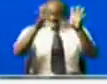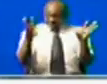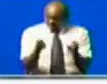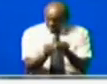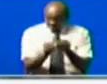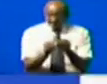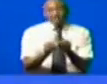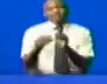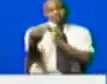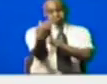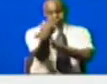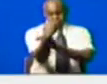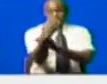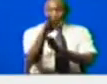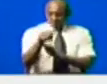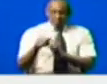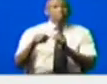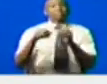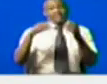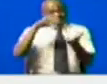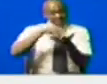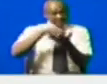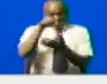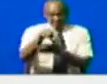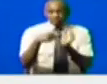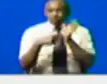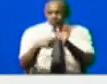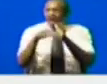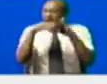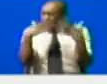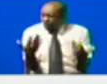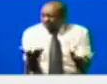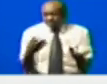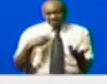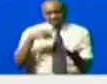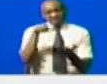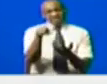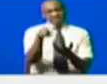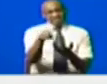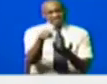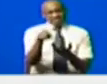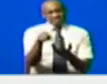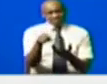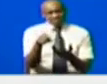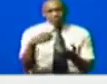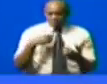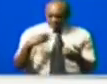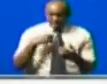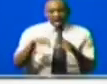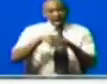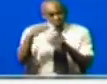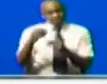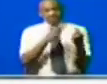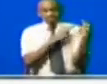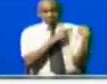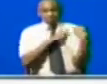the prayers as sought in the petition to just show how much the issues raised therein fall outside the mandate